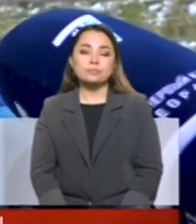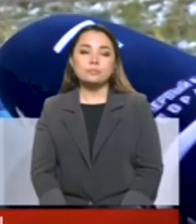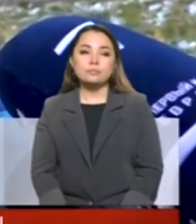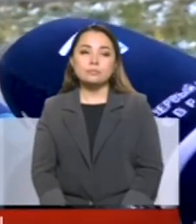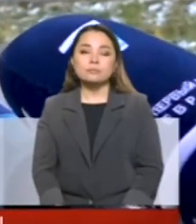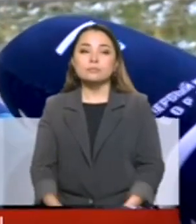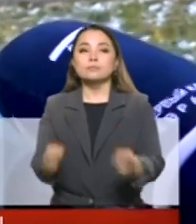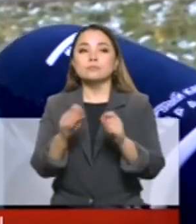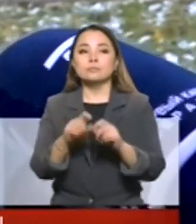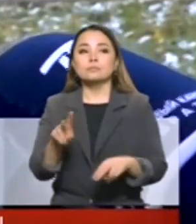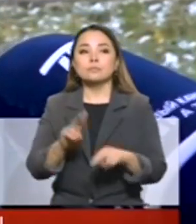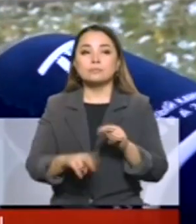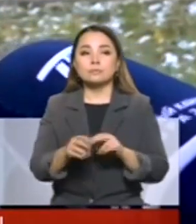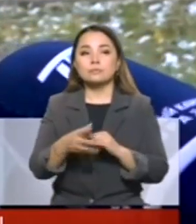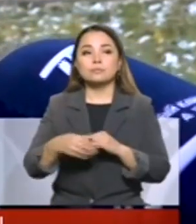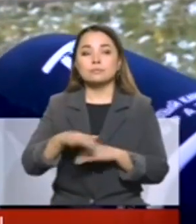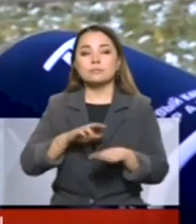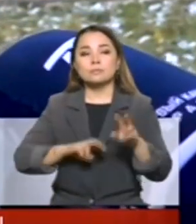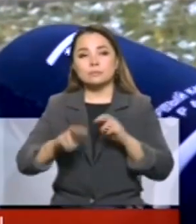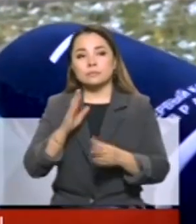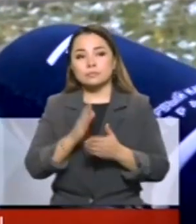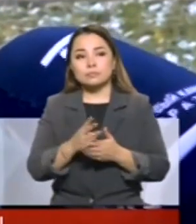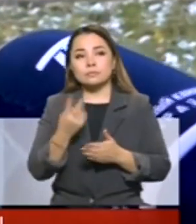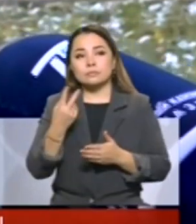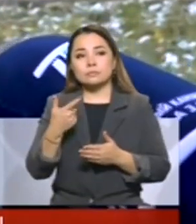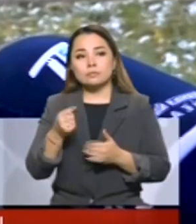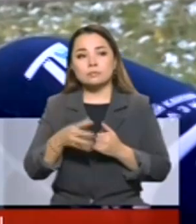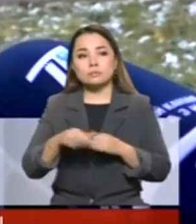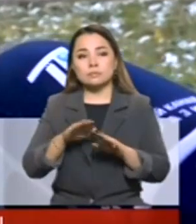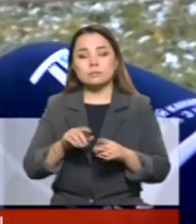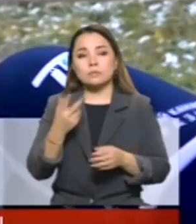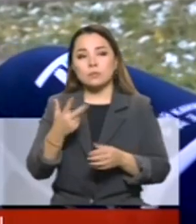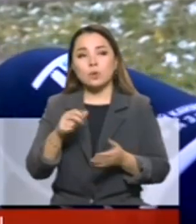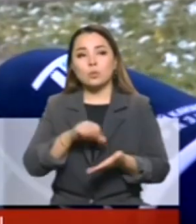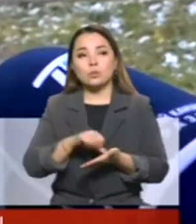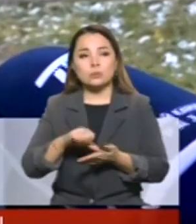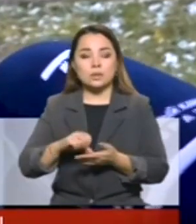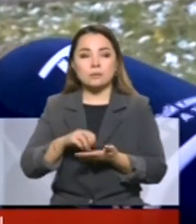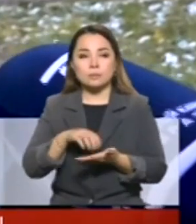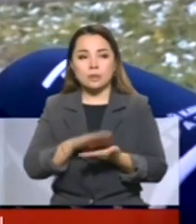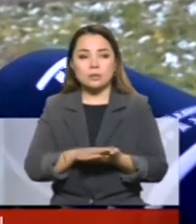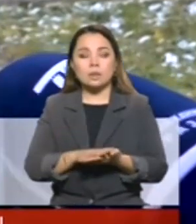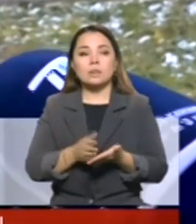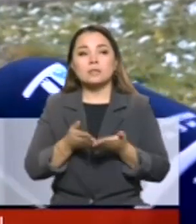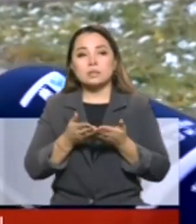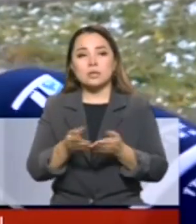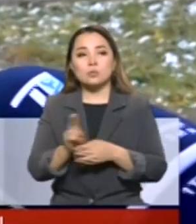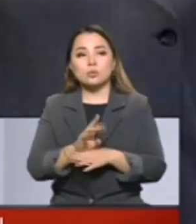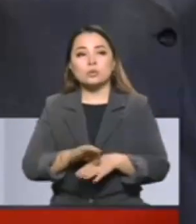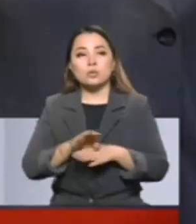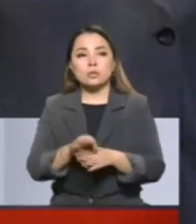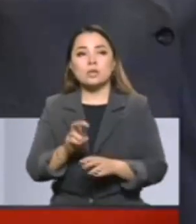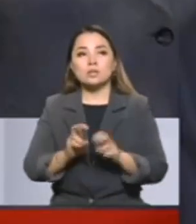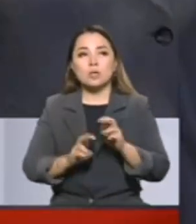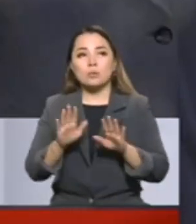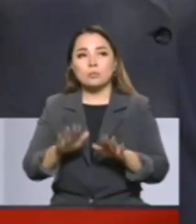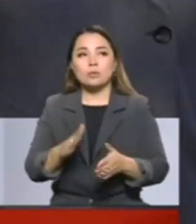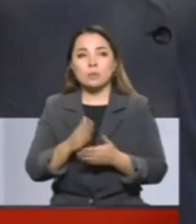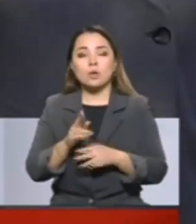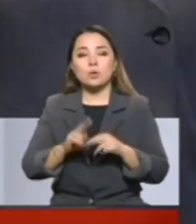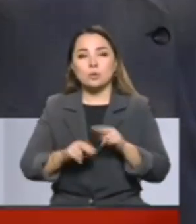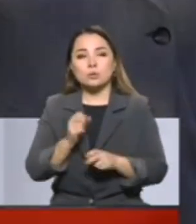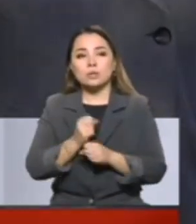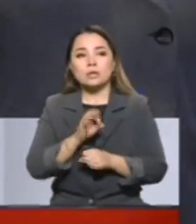микрорайоне. Мектеп салуға жер іздеп жатырмыз. Аумағы 2 гектарлық 3 учаскені берледік. Соның бірі кеме жөндеу зауытының жері. Қазір құрылыс